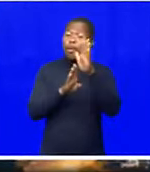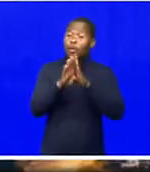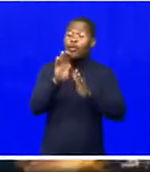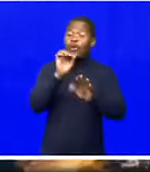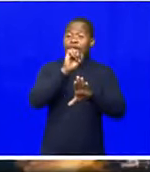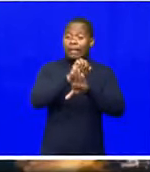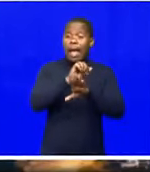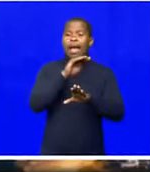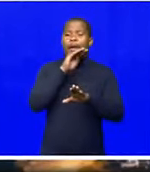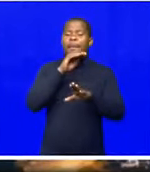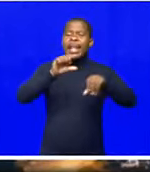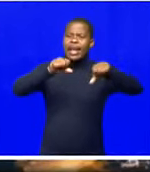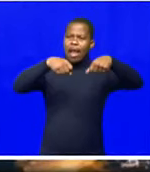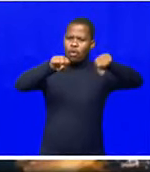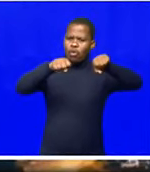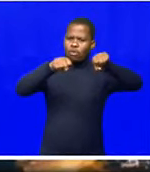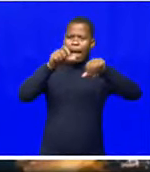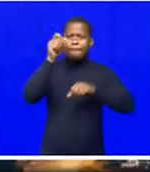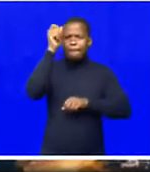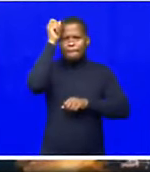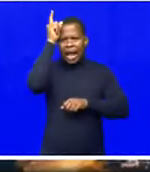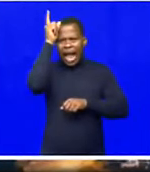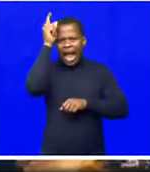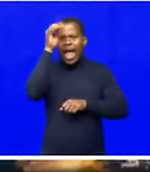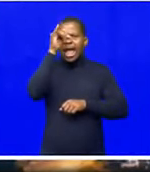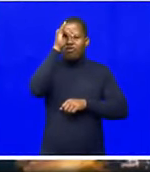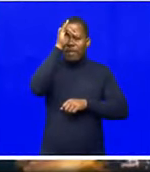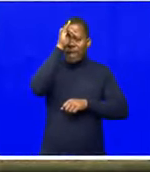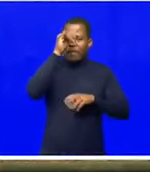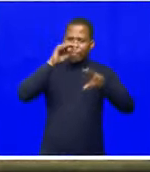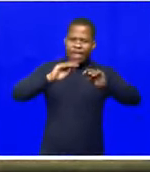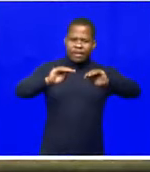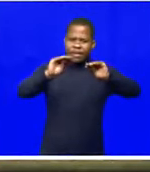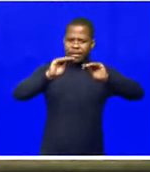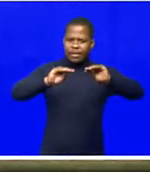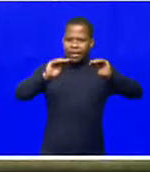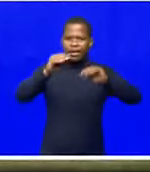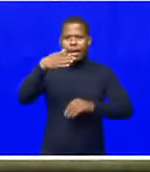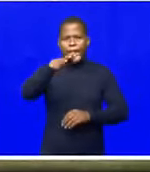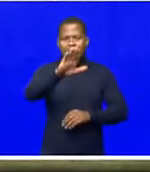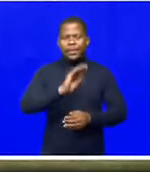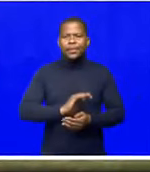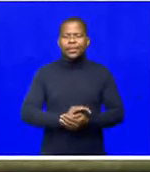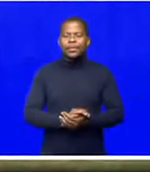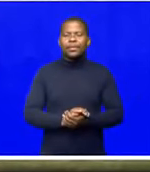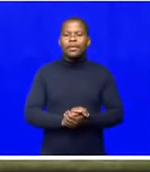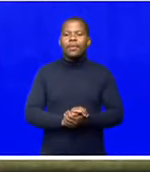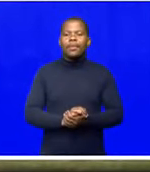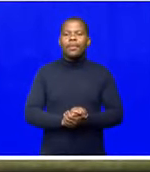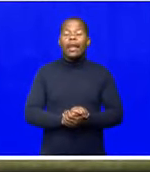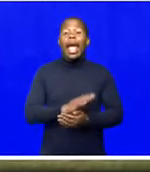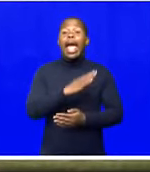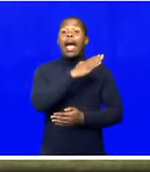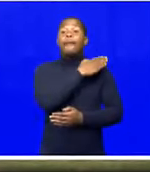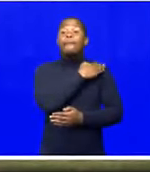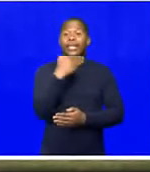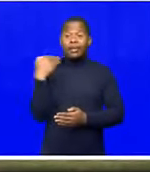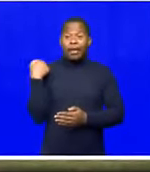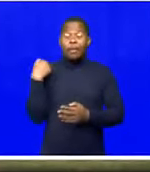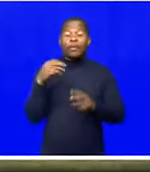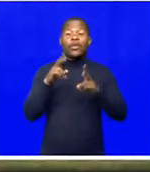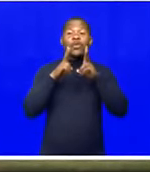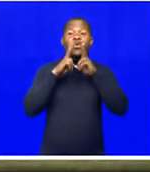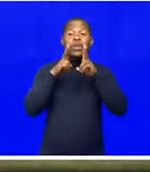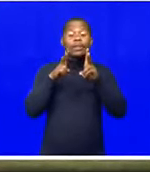ikubone kukuhle kusebentisana neSebenta National Institute. Induna yeltiko letekvakasha nemvelo